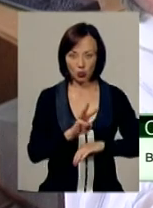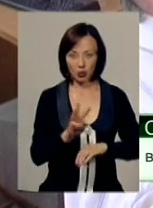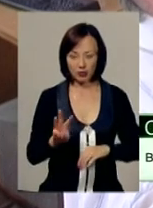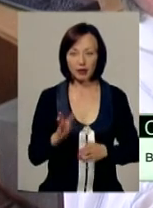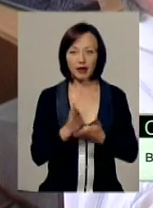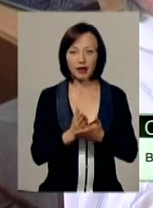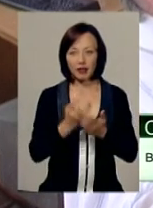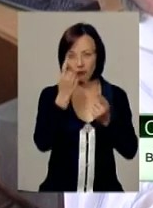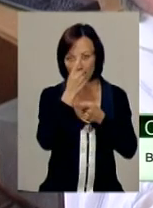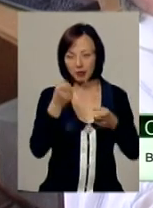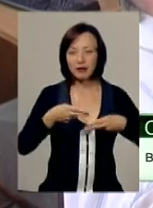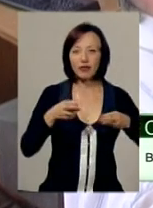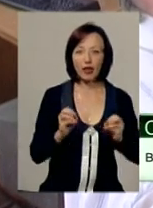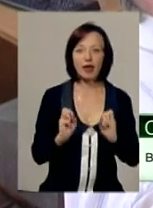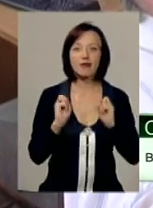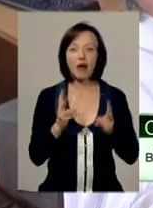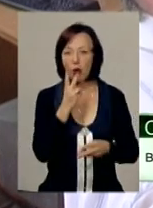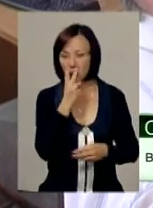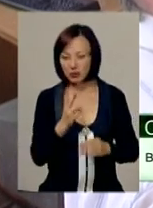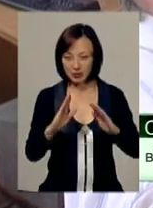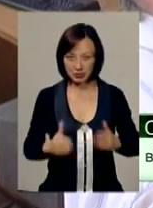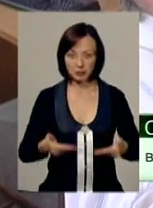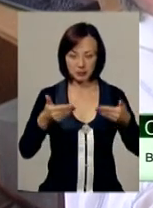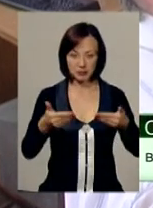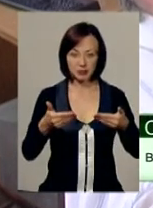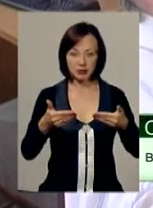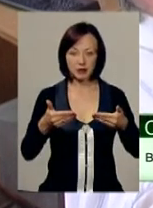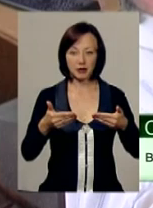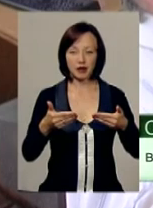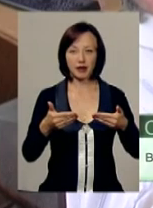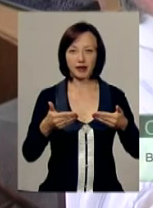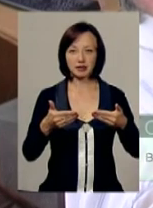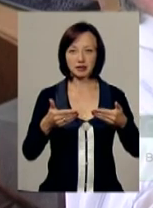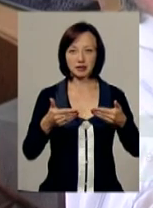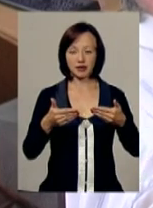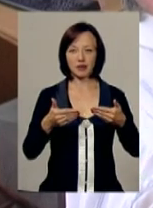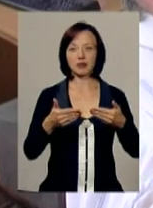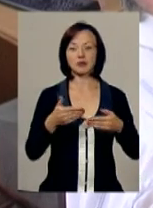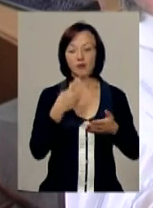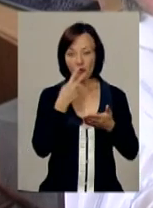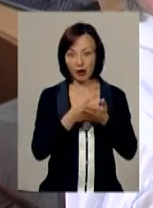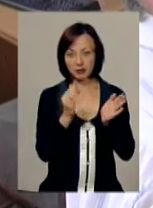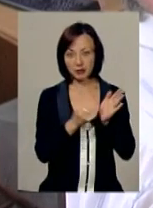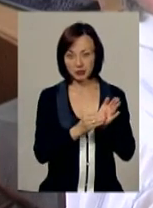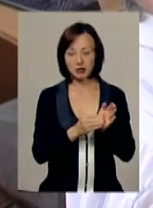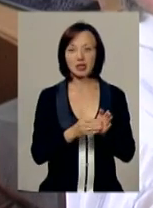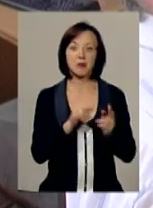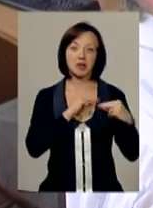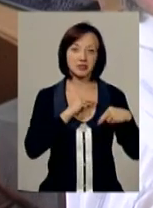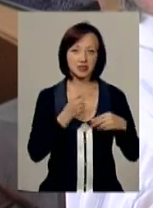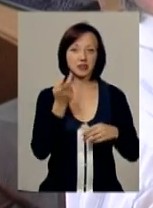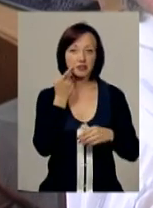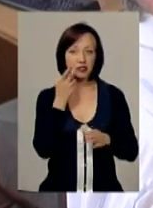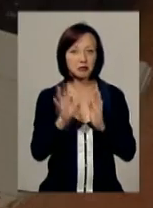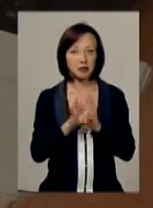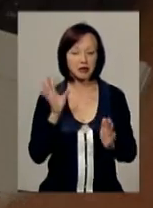як подивитися. І на головній сторінці бібліотеки це теж вказано. Дуже це допомагає, і співробітники завжди